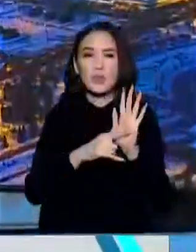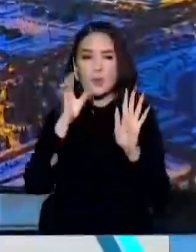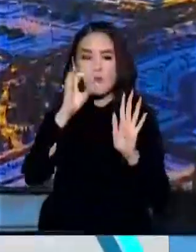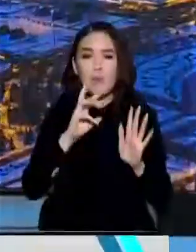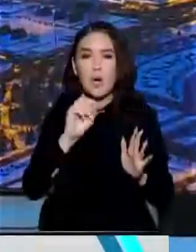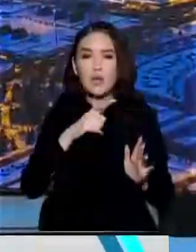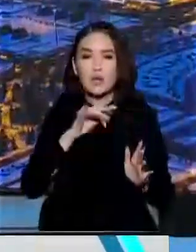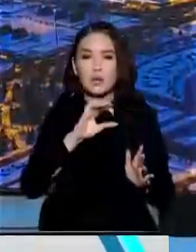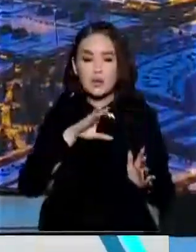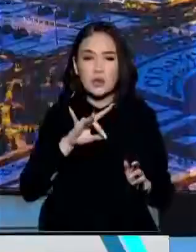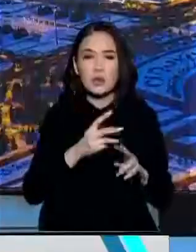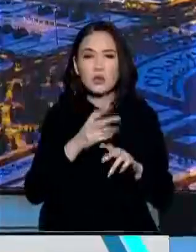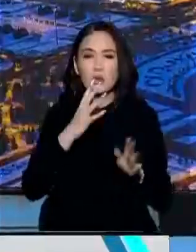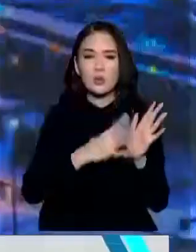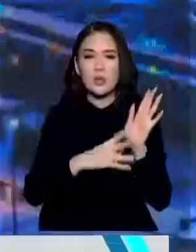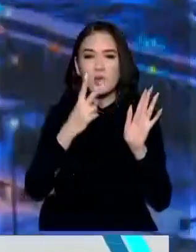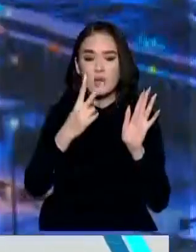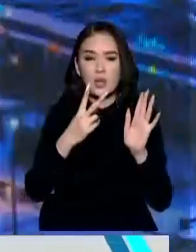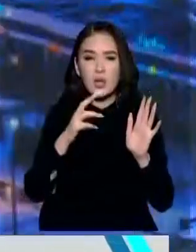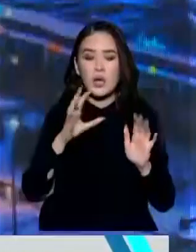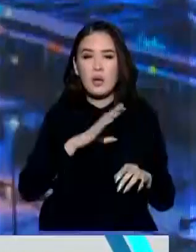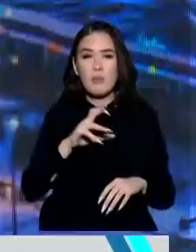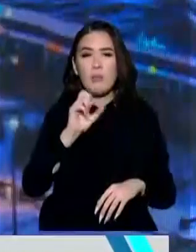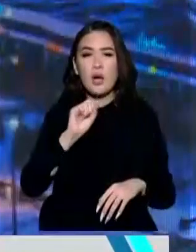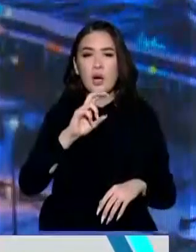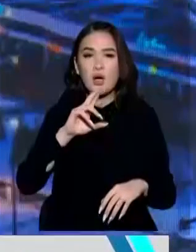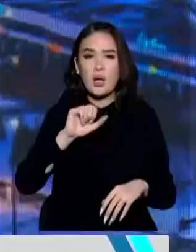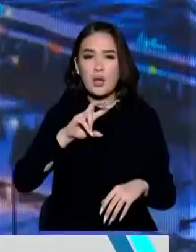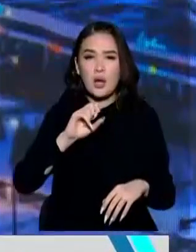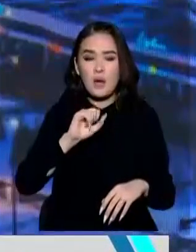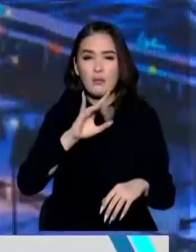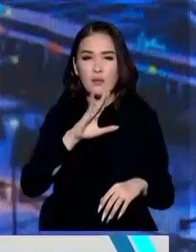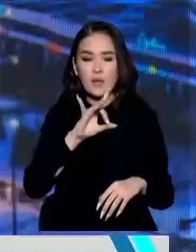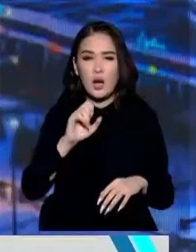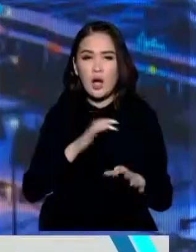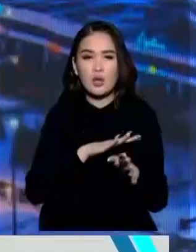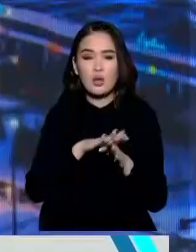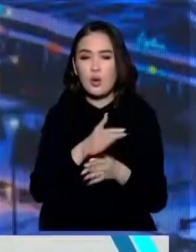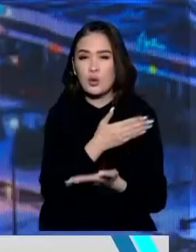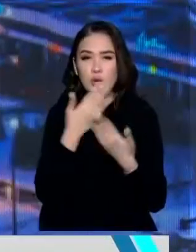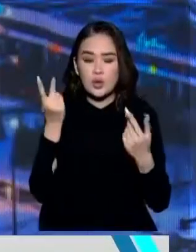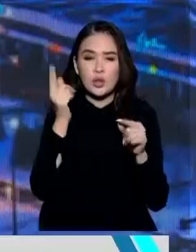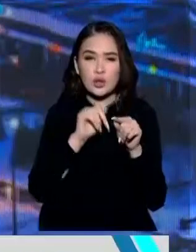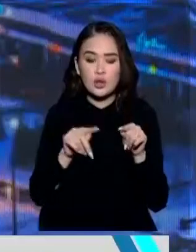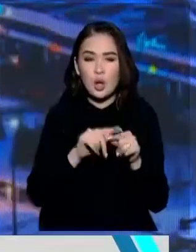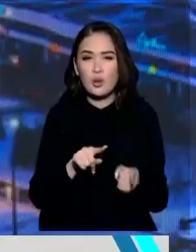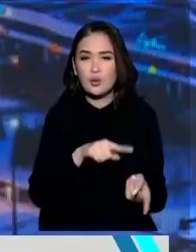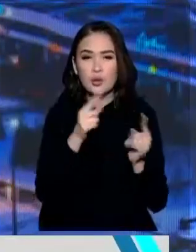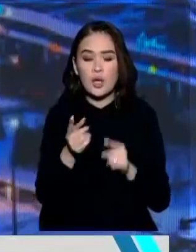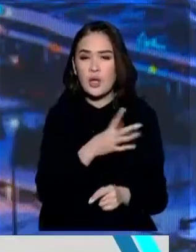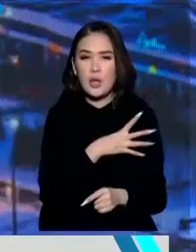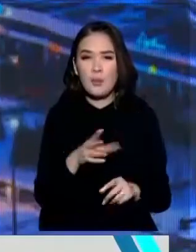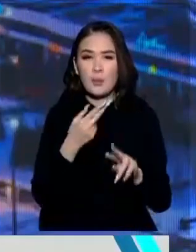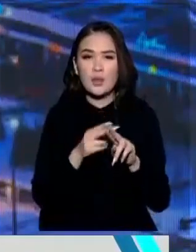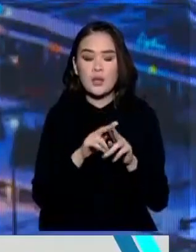магистрлар, 92% бакалаврлар. Яғни біздің университеттеріміз өкінішке орай толыққанды зерттеу форматына көшкен жоқ. Бұл